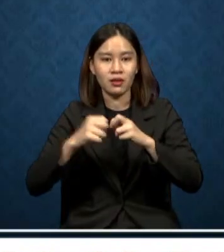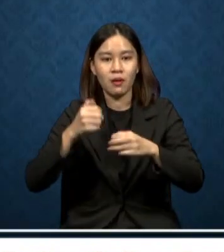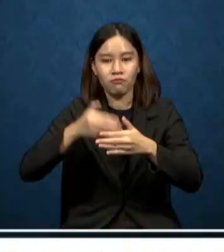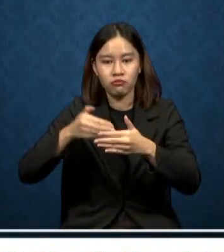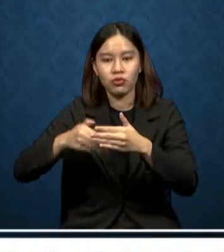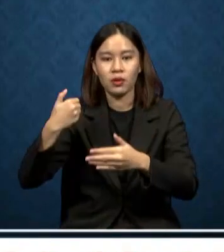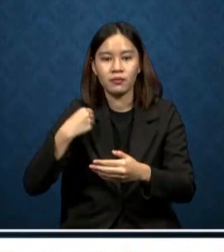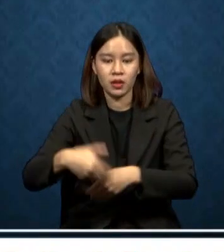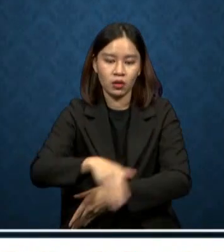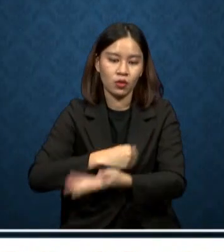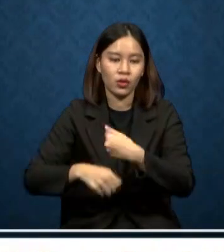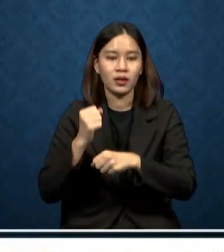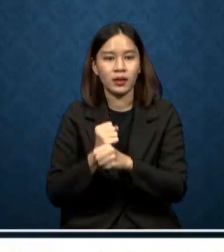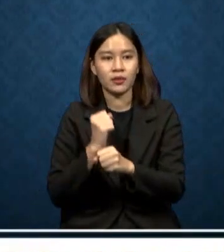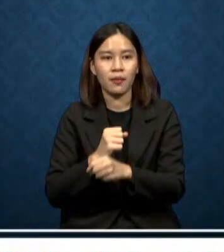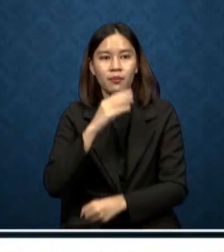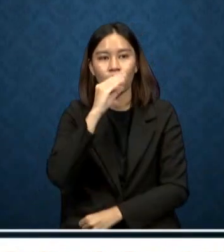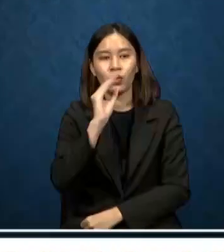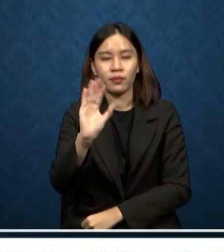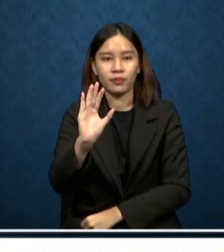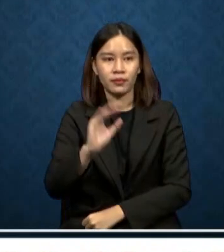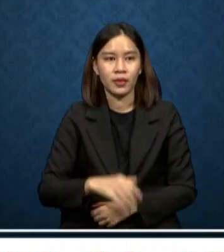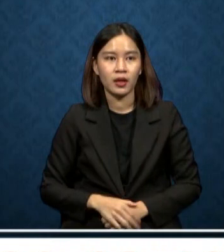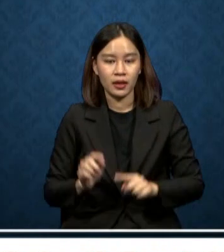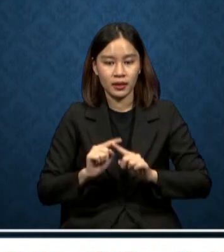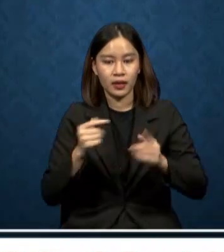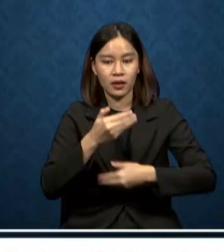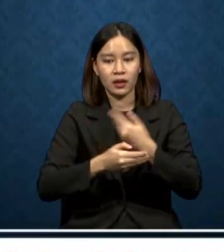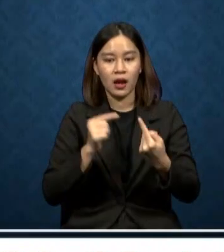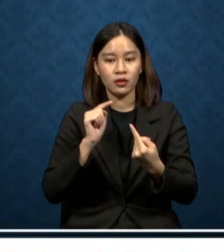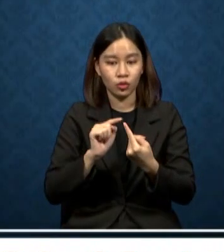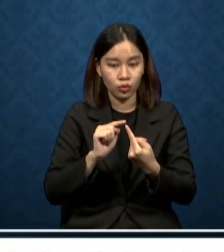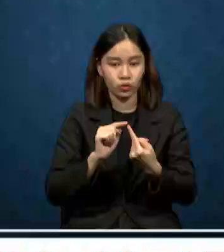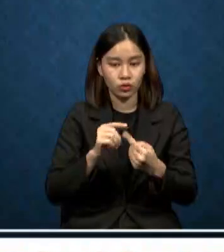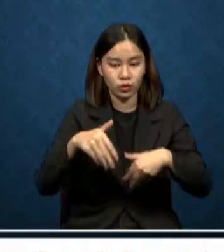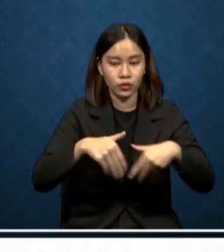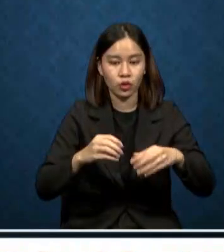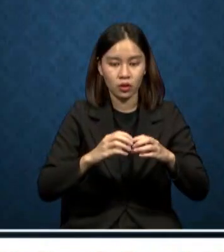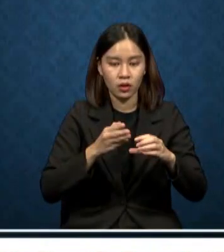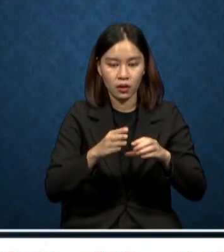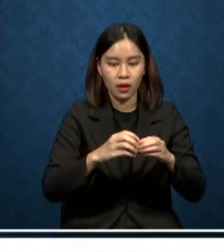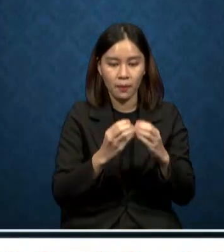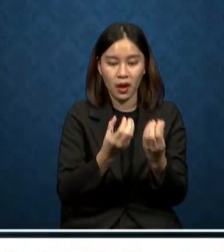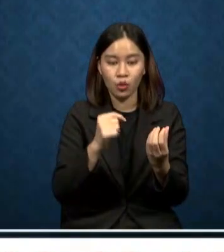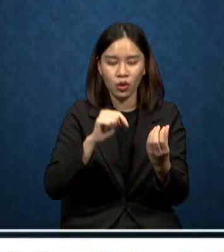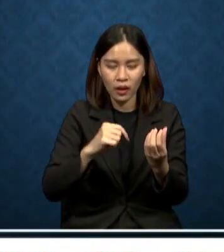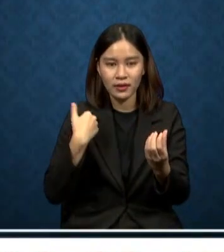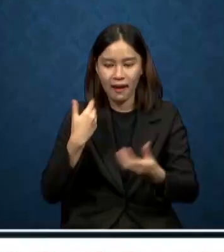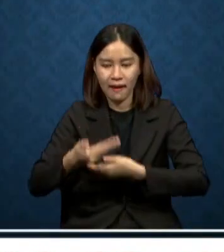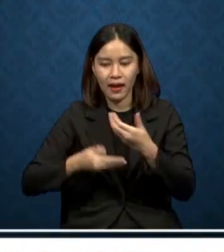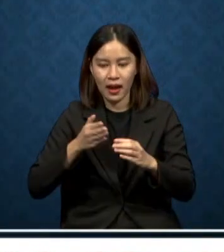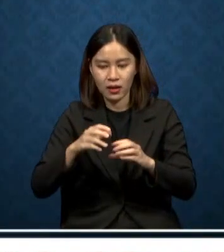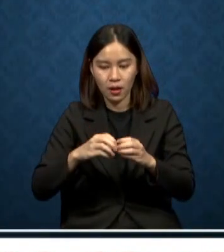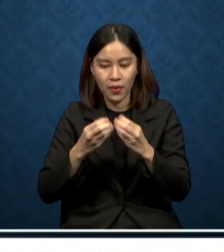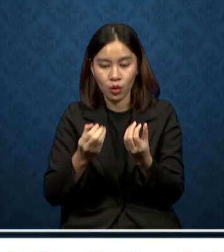เราก back ไมูถ ตรงนั้น de wสาois ชุ dearรัฝนชัพูคุย กันเขา จะ ขาย €มคุด